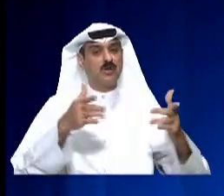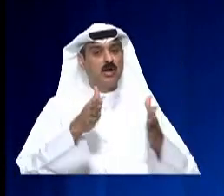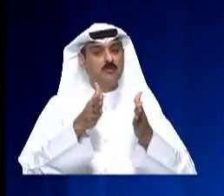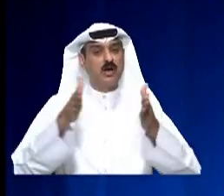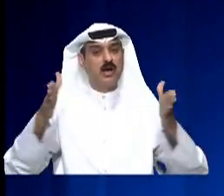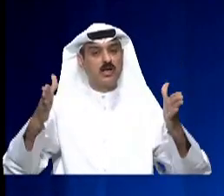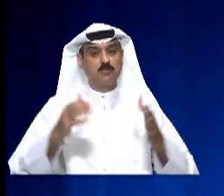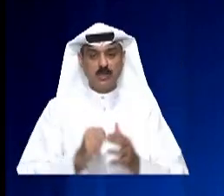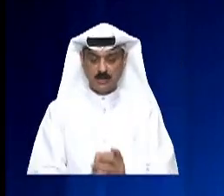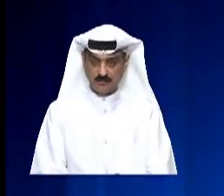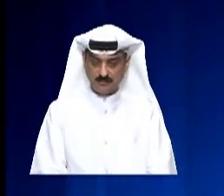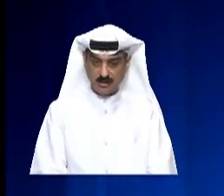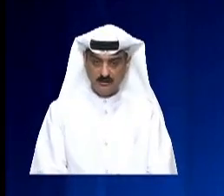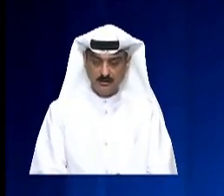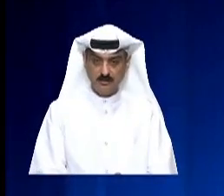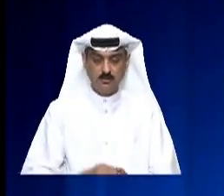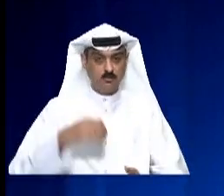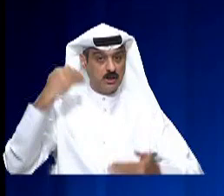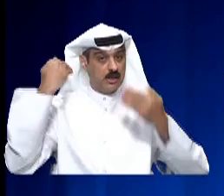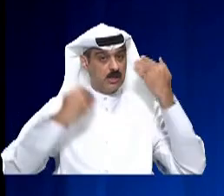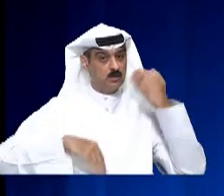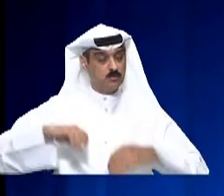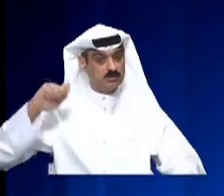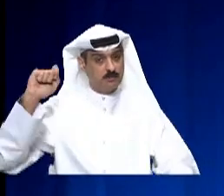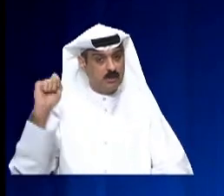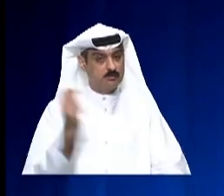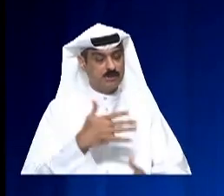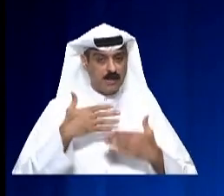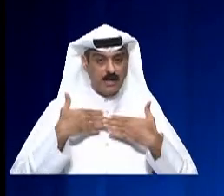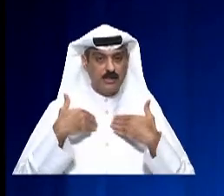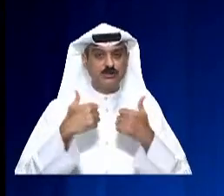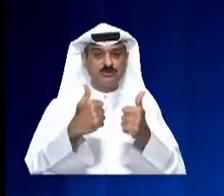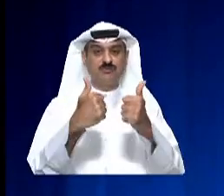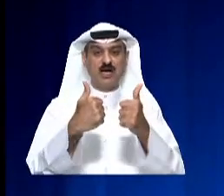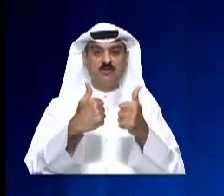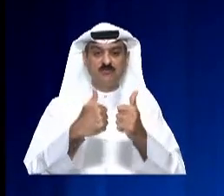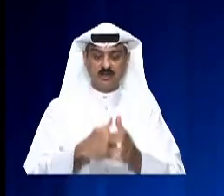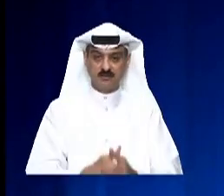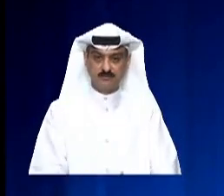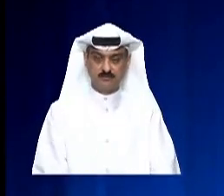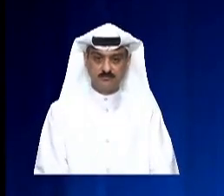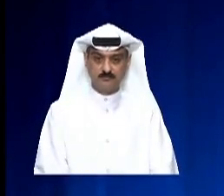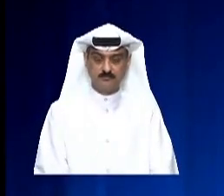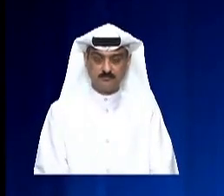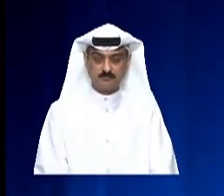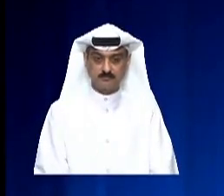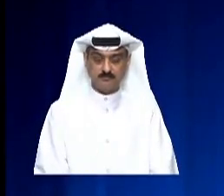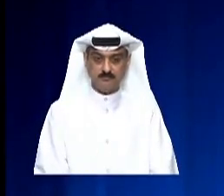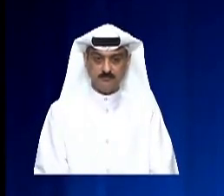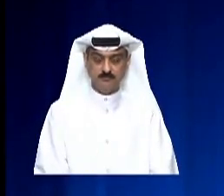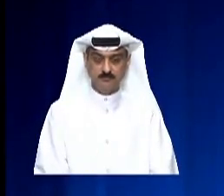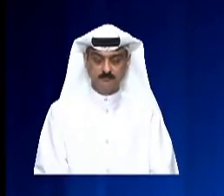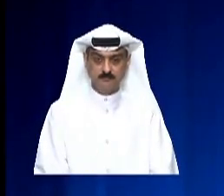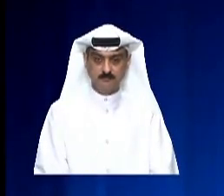رحمته ومغفرته ويمن على المصابين بسرعة الشفاء العاجل.